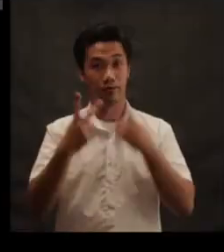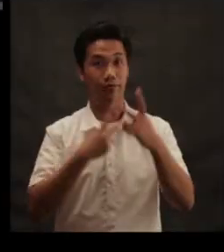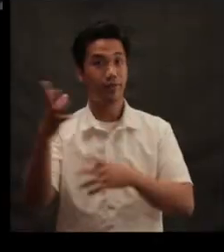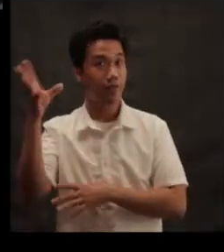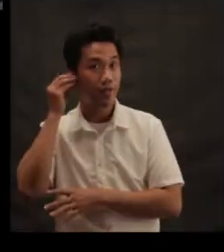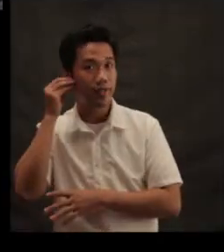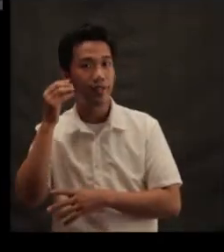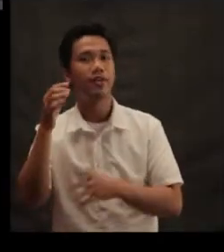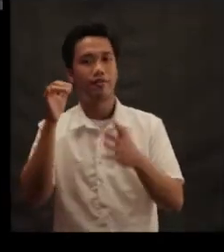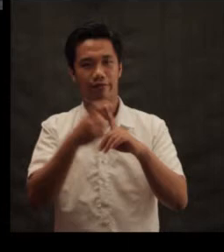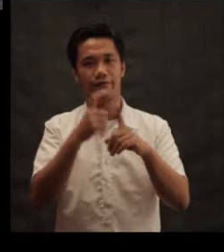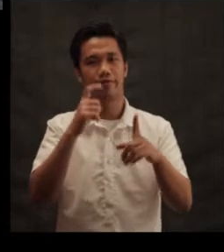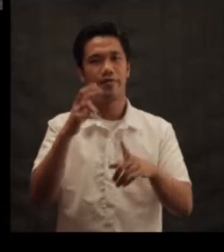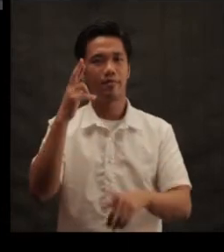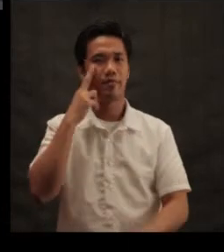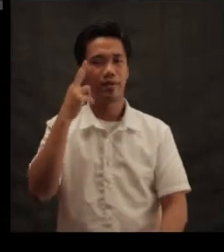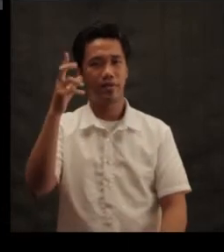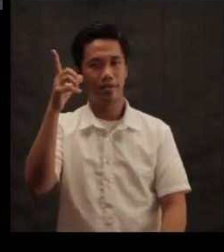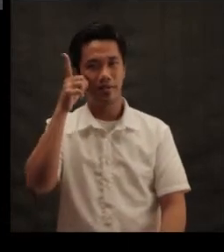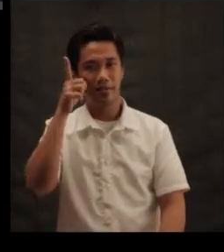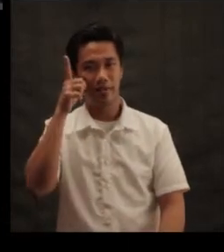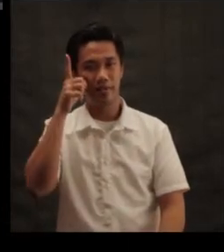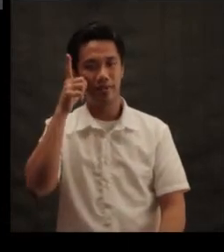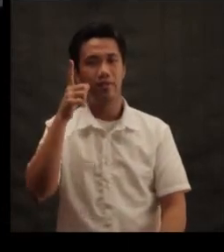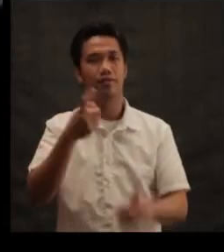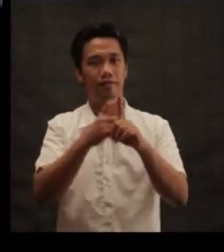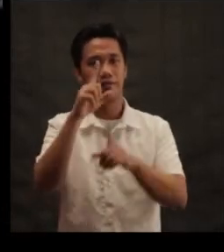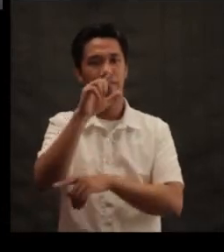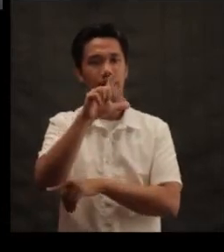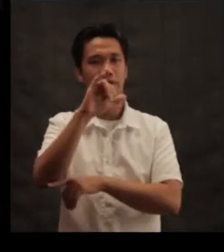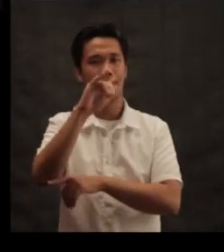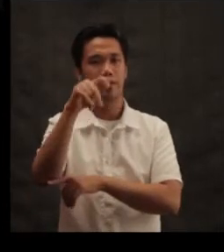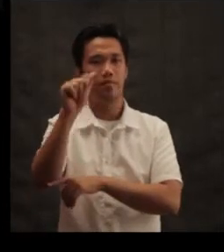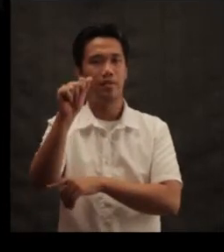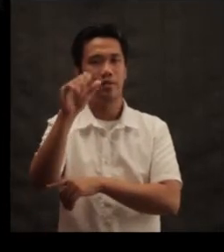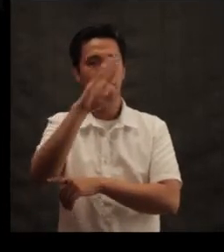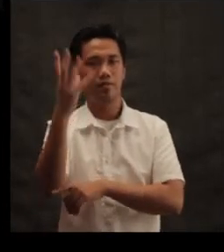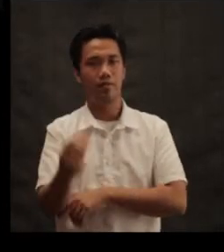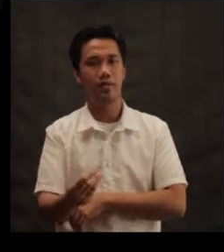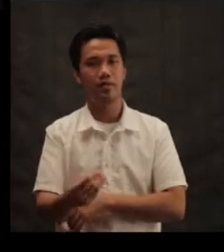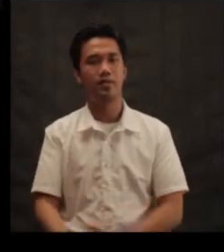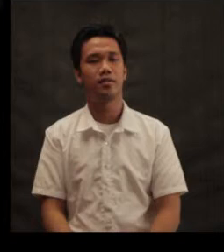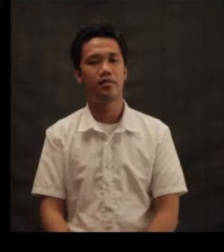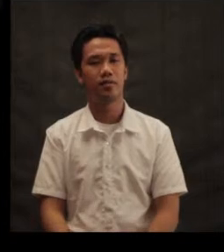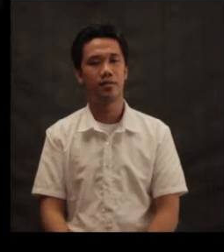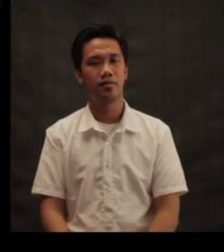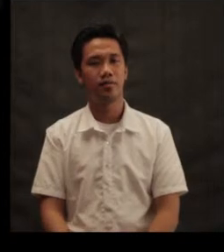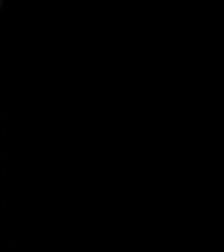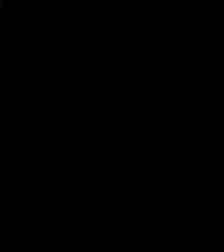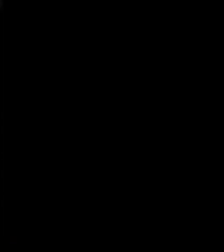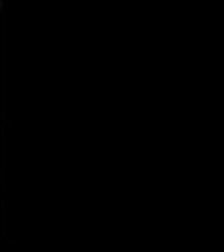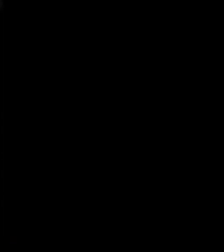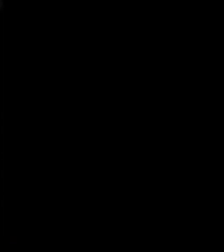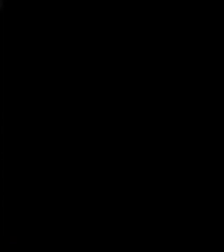inyong narinig ay ang tinig ni Ronel Del Rio, isang komentarista sa radyo sa Lipa, Batangas. Usapan sa araw na ito, kaya mga nako,